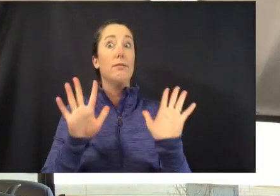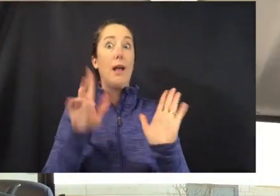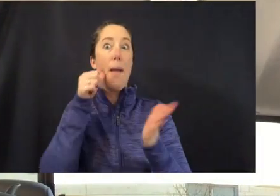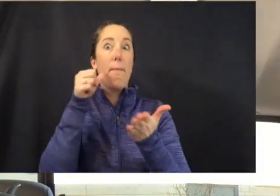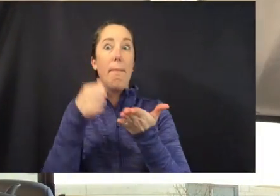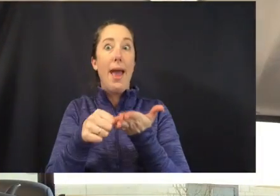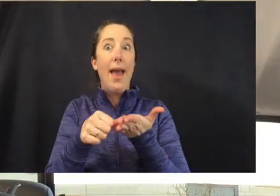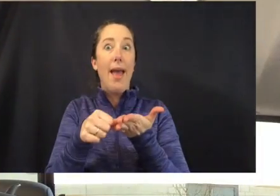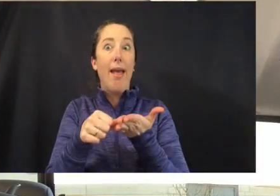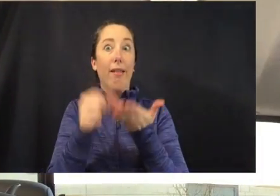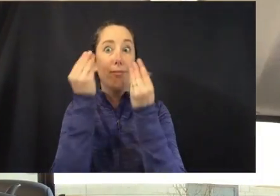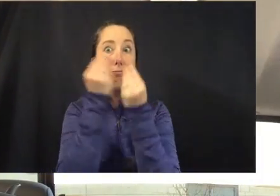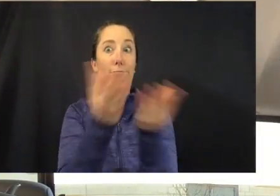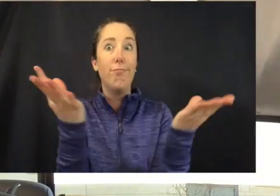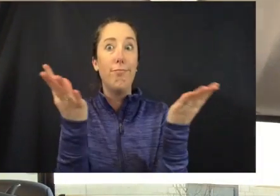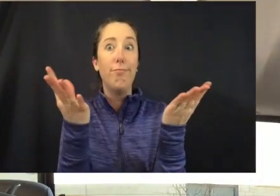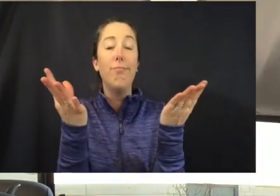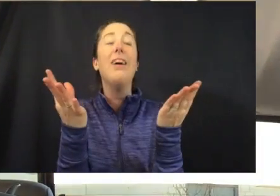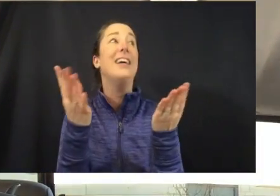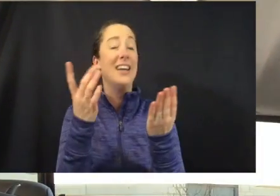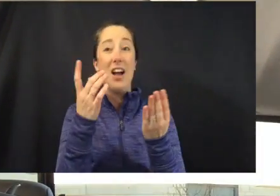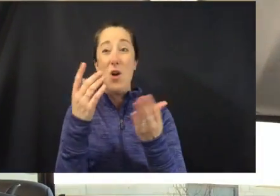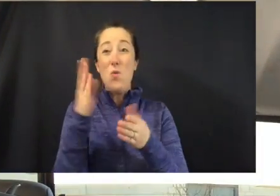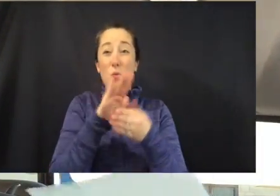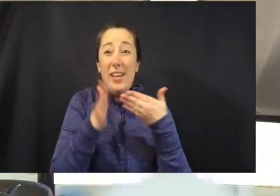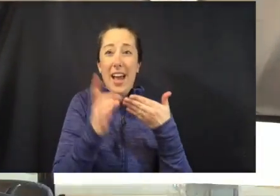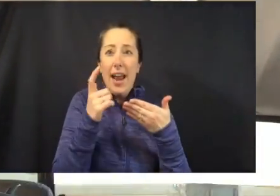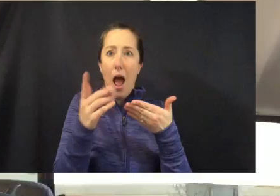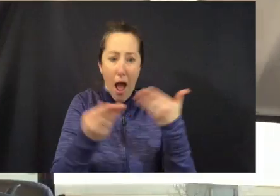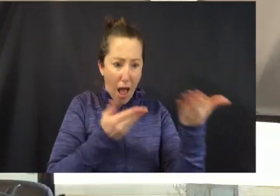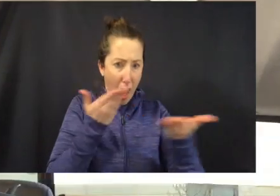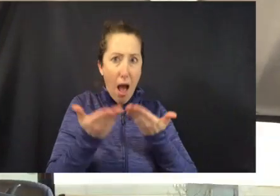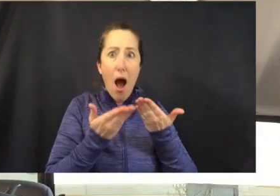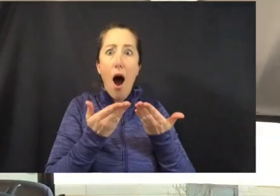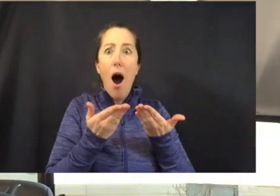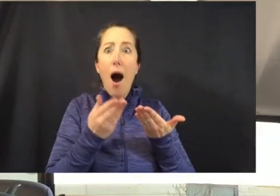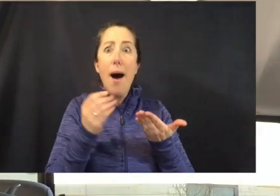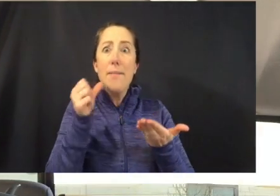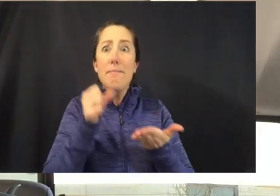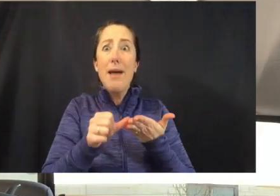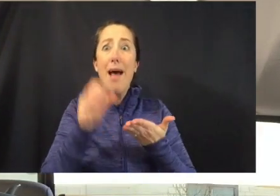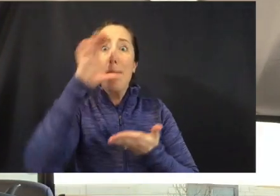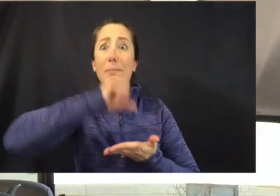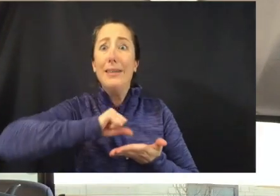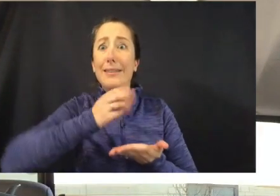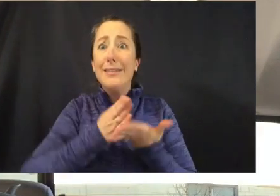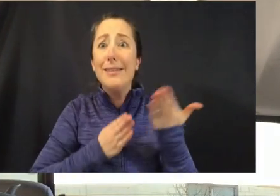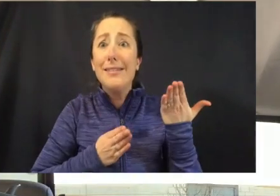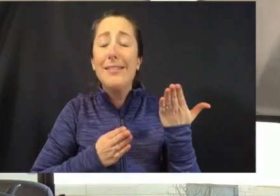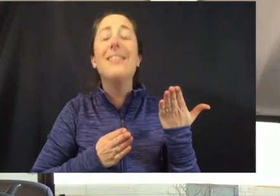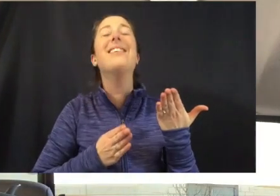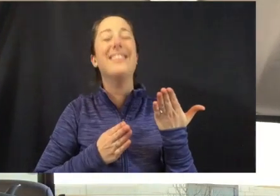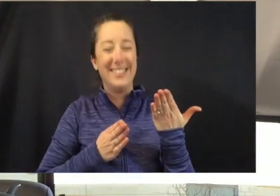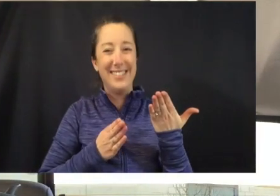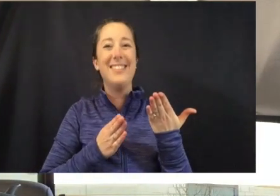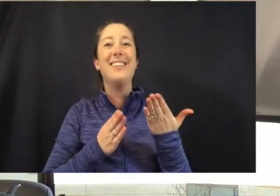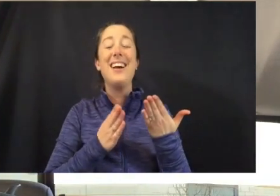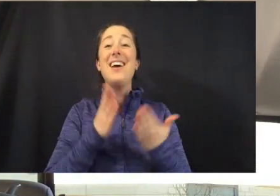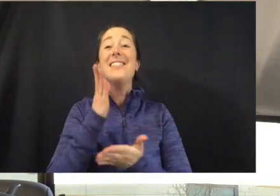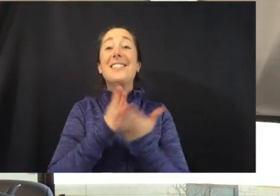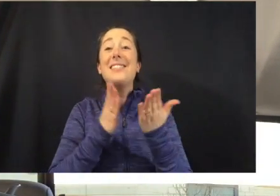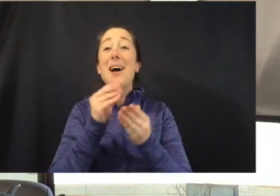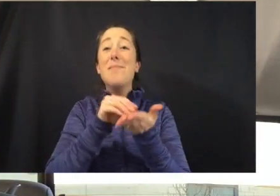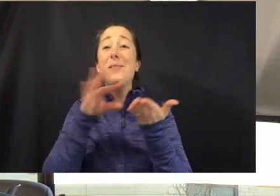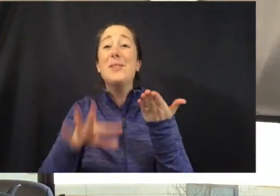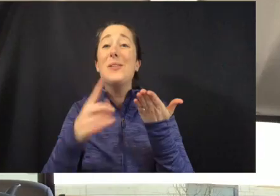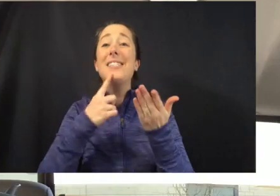Electric. Tout d'abord, le courrier. Pendant le week-end, j'ai revu mon courrier et j'ai trouvé quelques messages qui m'avaient